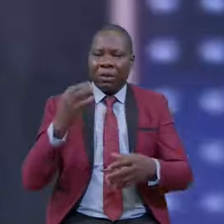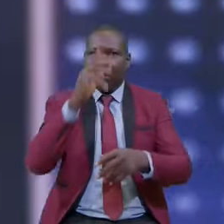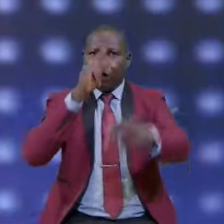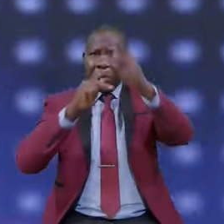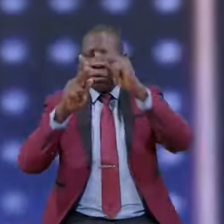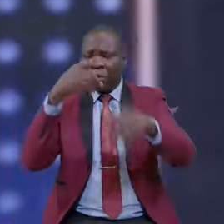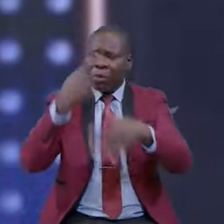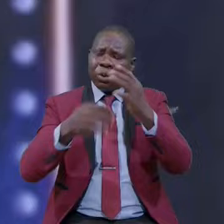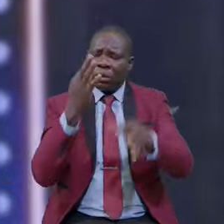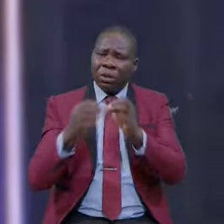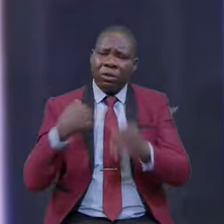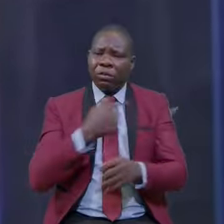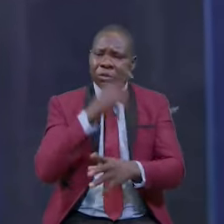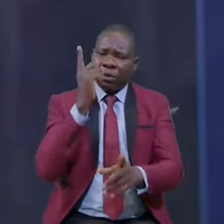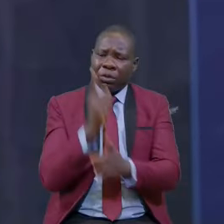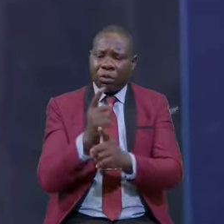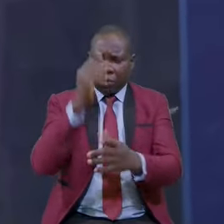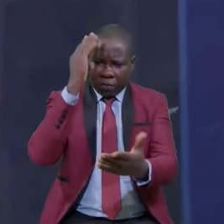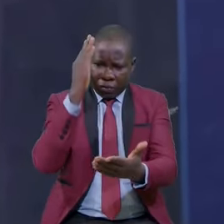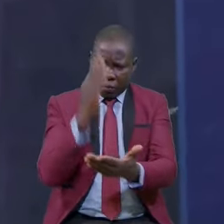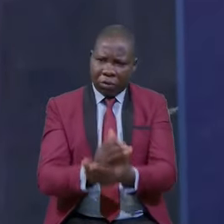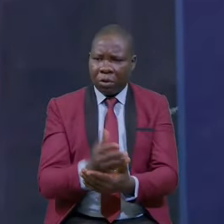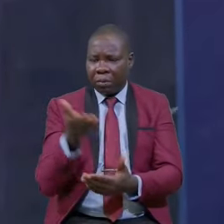here, si nous arrêtons you're là, preaching, you're votre prédication,